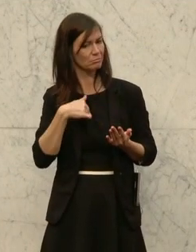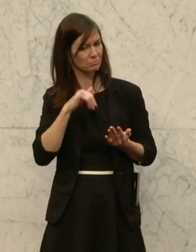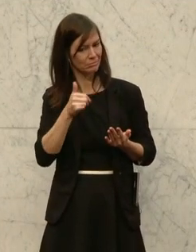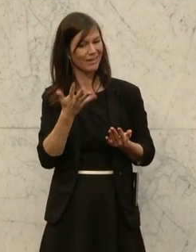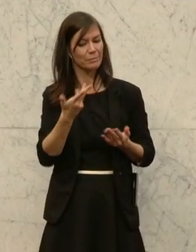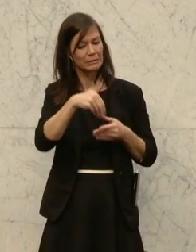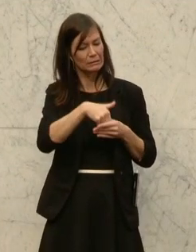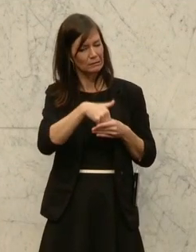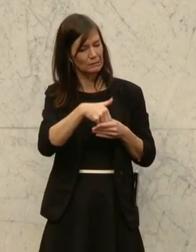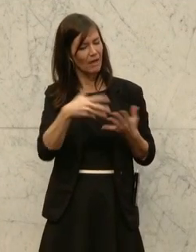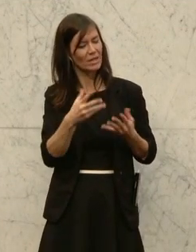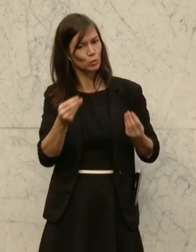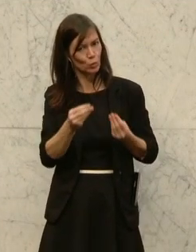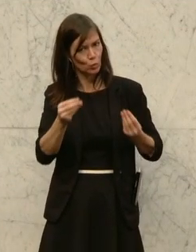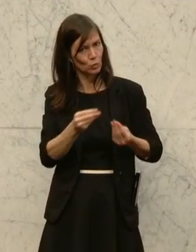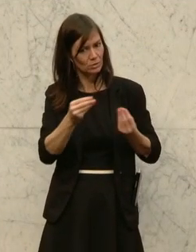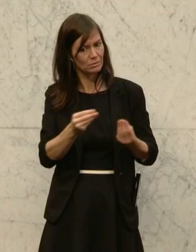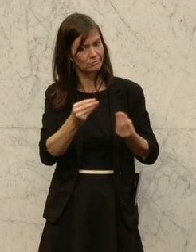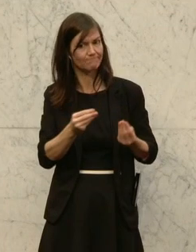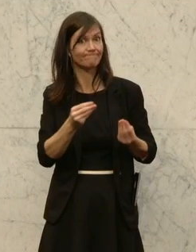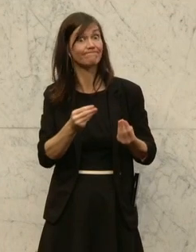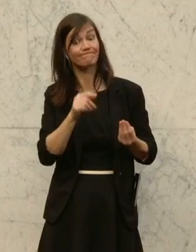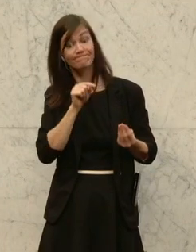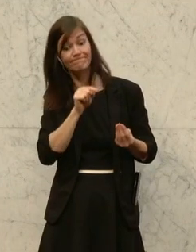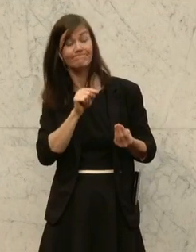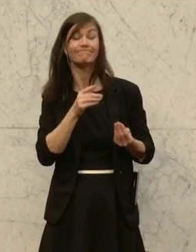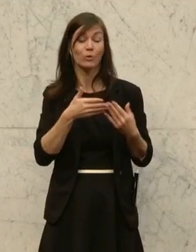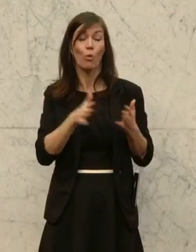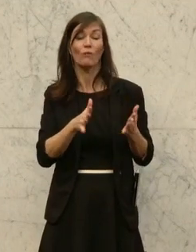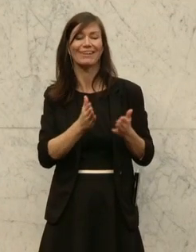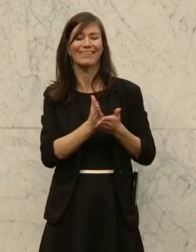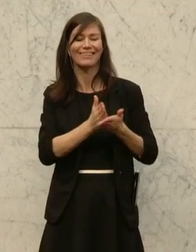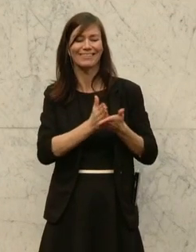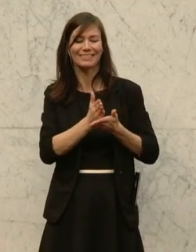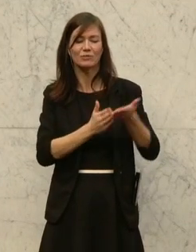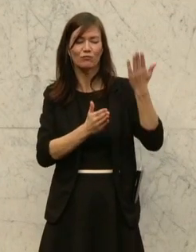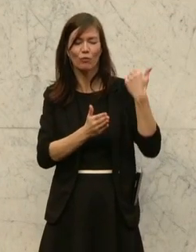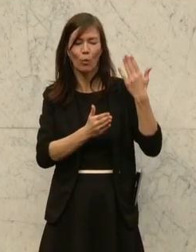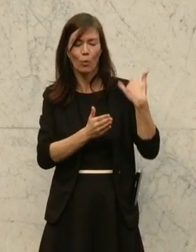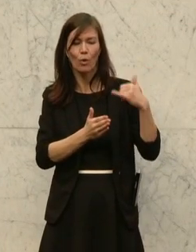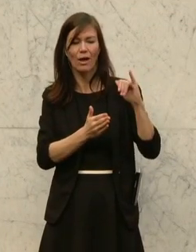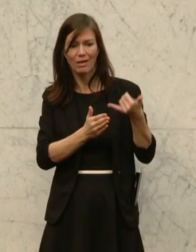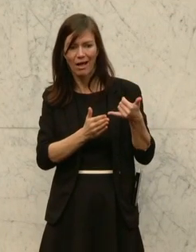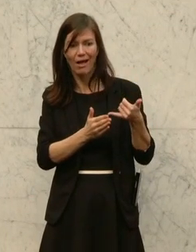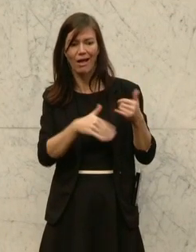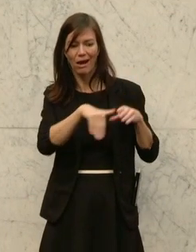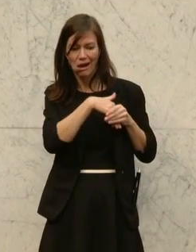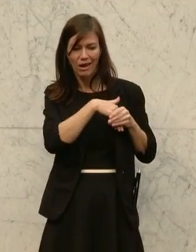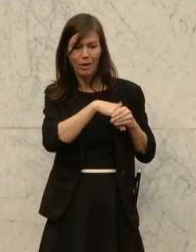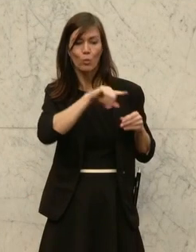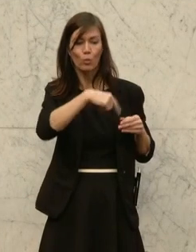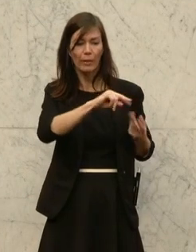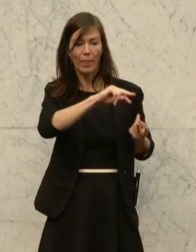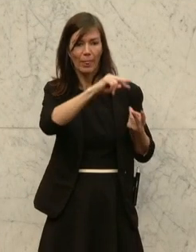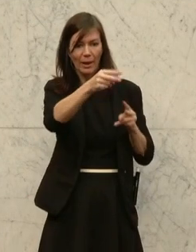schon, das wird wohl dort hervorgehen, schon im öffentlichen Dienst gewesen und kam dann in ein Kabinett oder war es